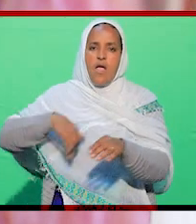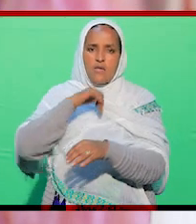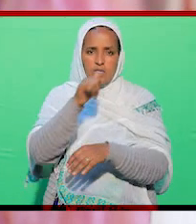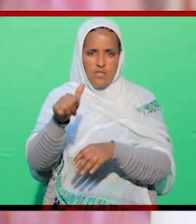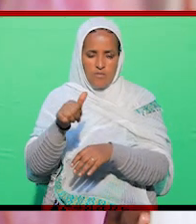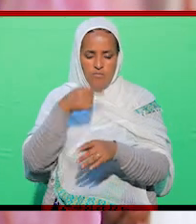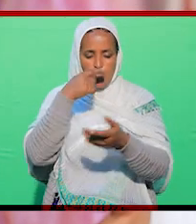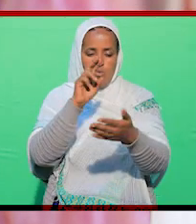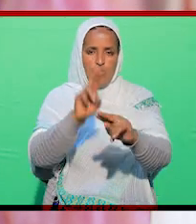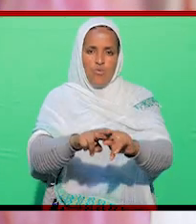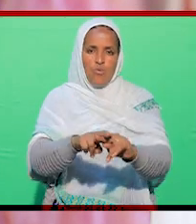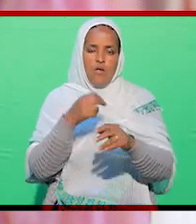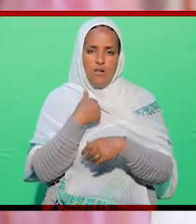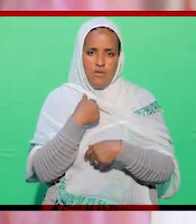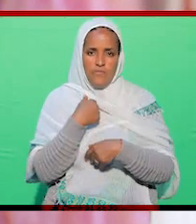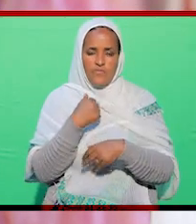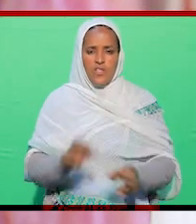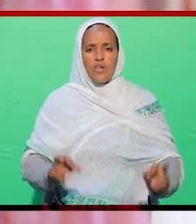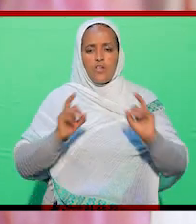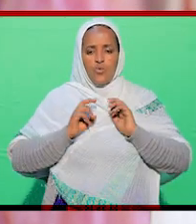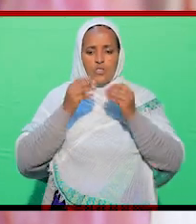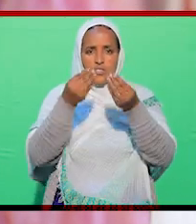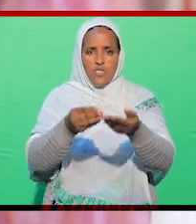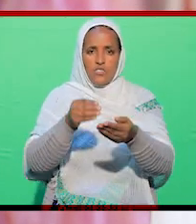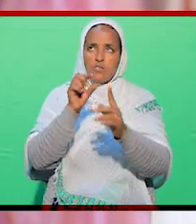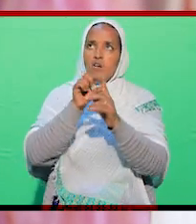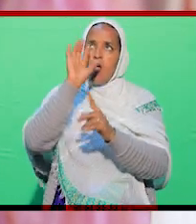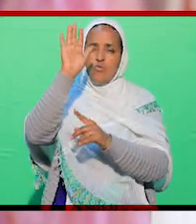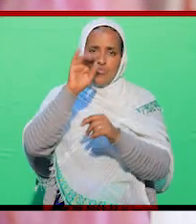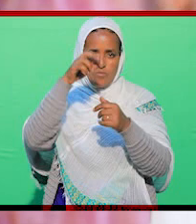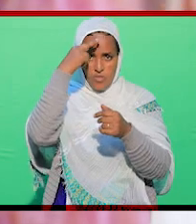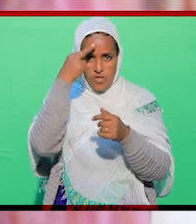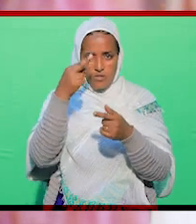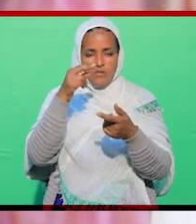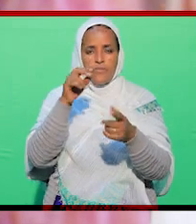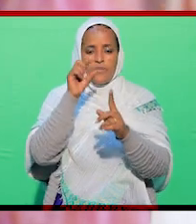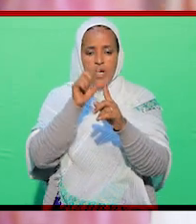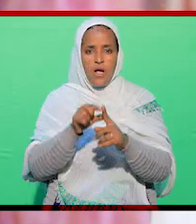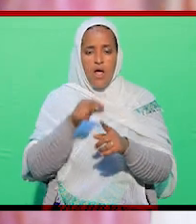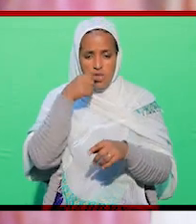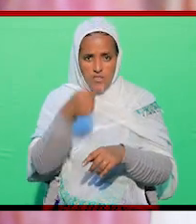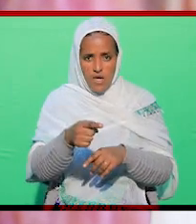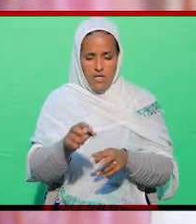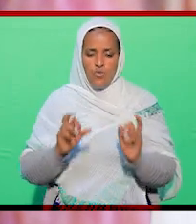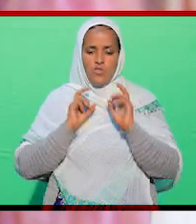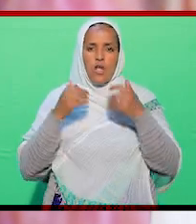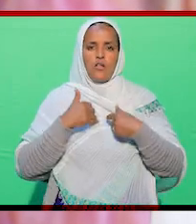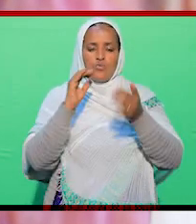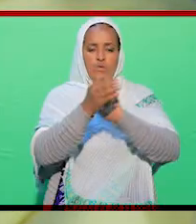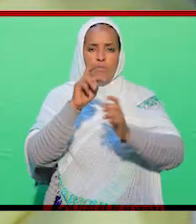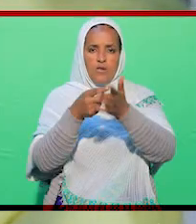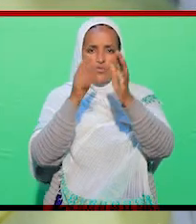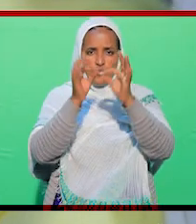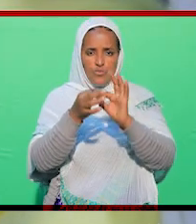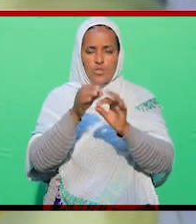ቃሉ እነርሱን ማስነሳትን አያዘገይም ብሎ ነው ያስቀመጠው። አያዘገይም፣ ህይወት ሰጪ ስለሆነ ቃሉ በቃል ሲናገር ህይወት